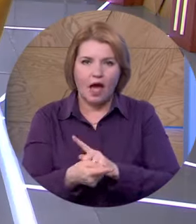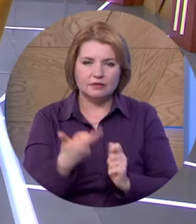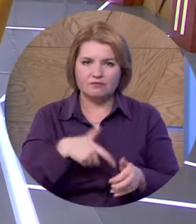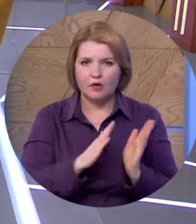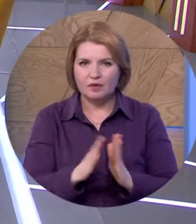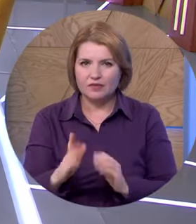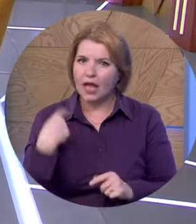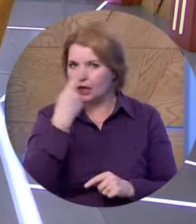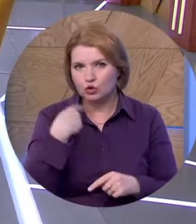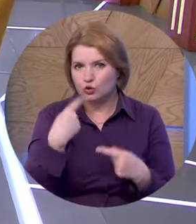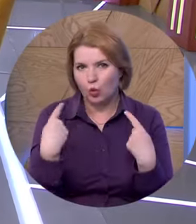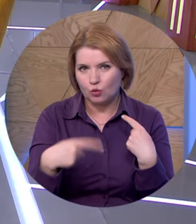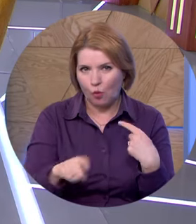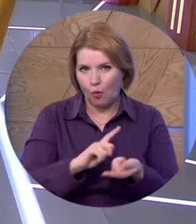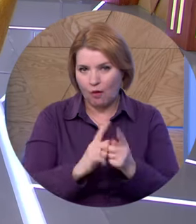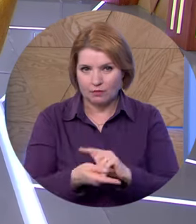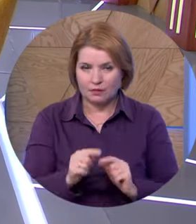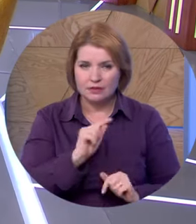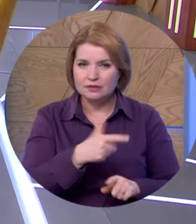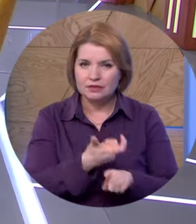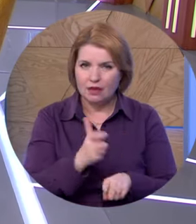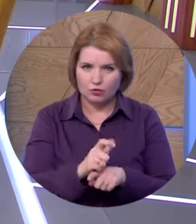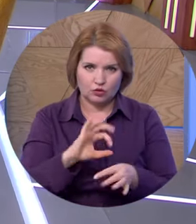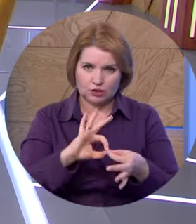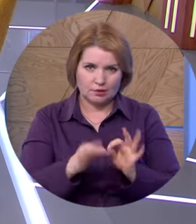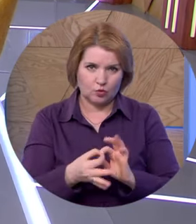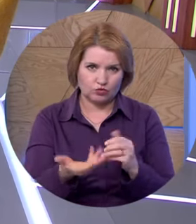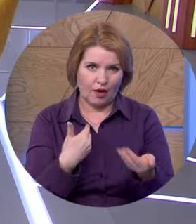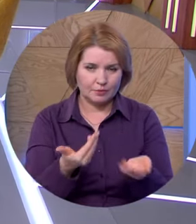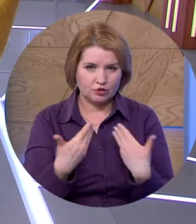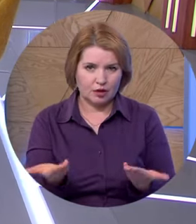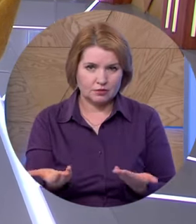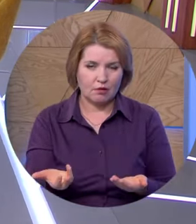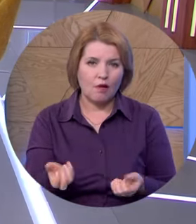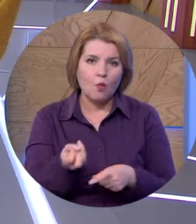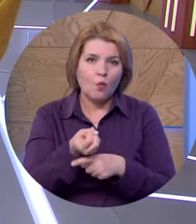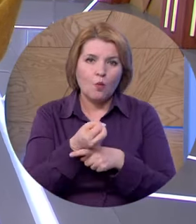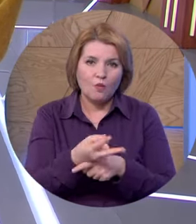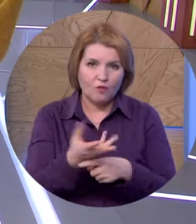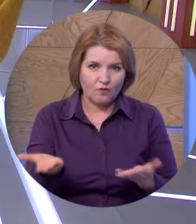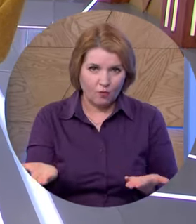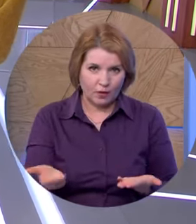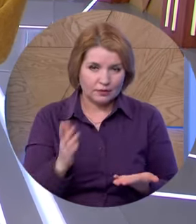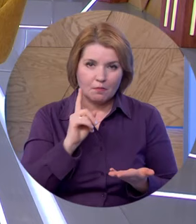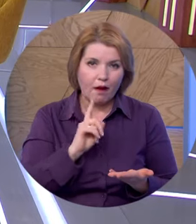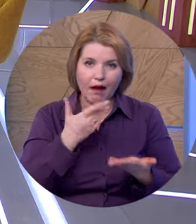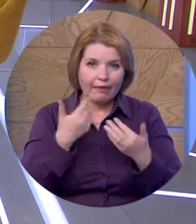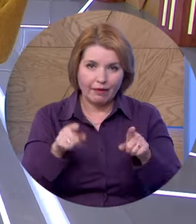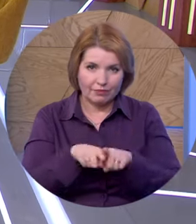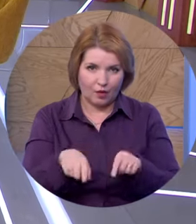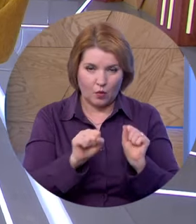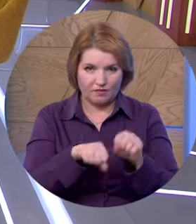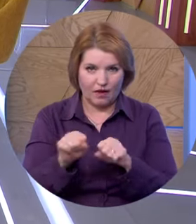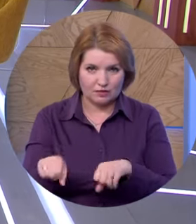И, ну, с ней очень сложно коммуницировать. Вот. Уволить ее пока, ну, не представляется возможности. Из